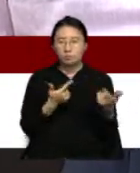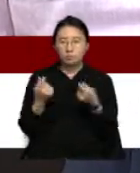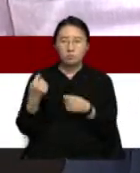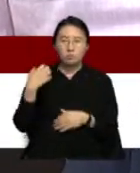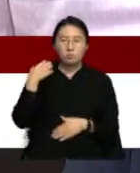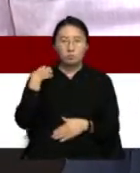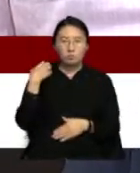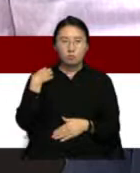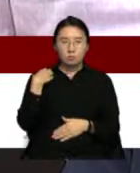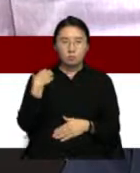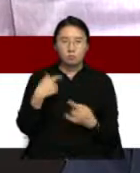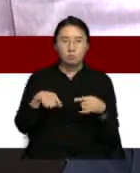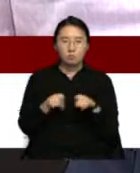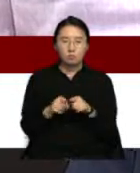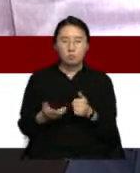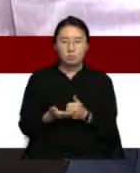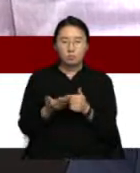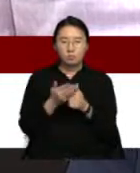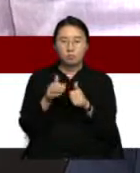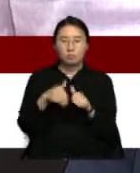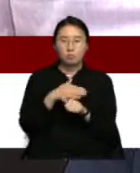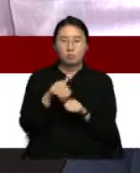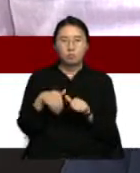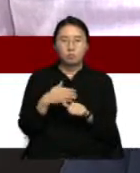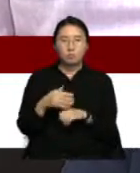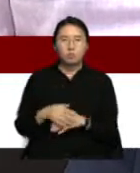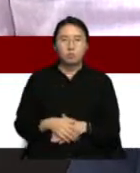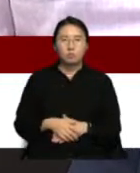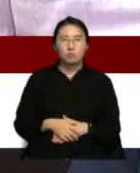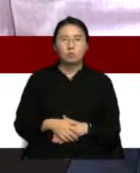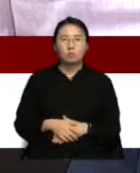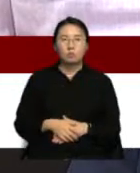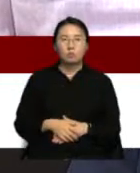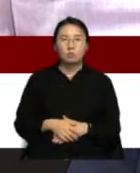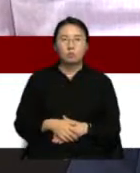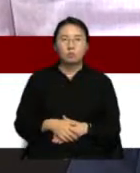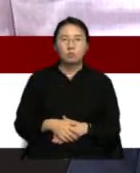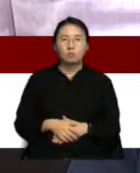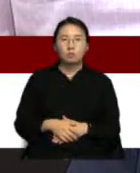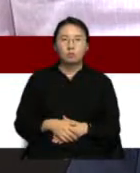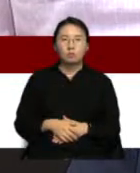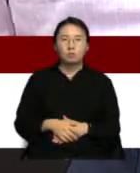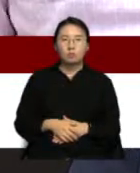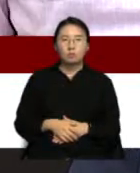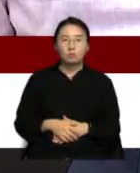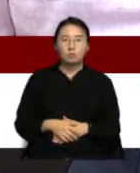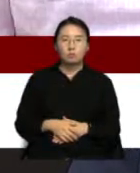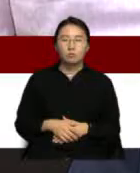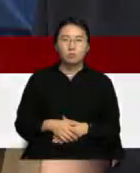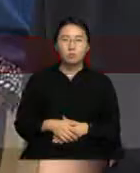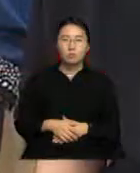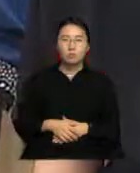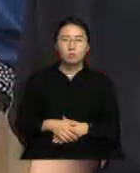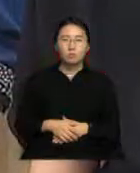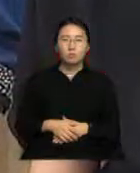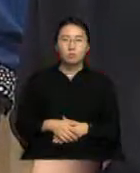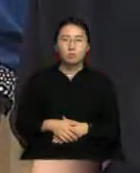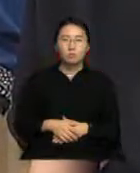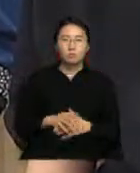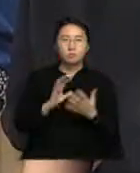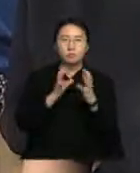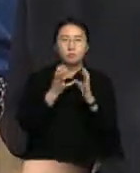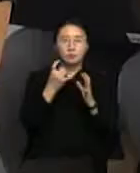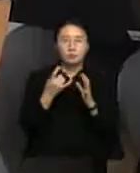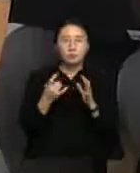좀 공동 책임지면서 같이 키워나가는 그런 분위기를 만들어서는 그새도 같이 왔습니다. 간담회를